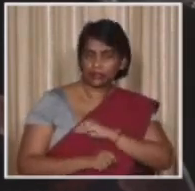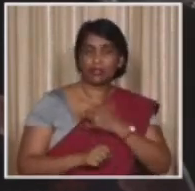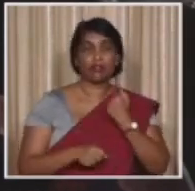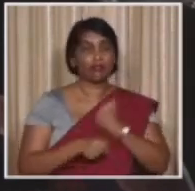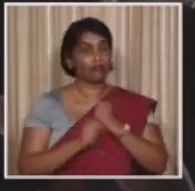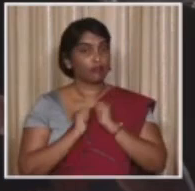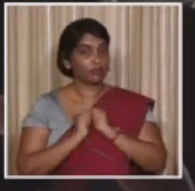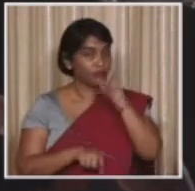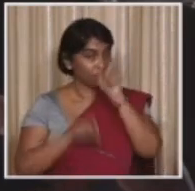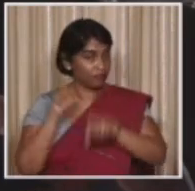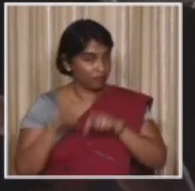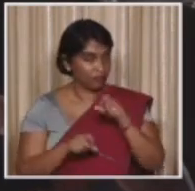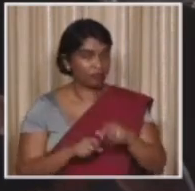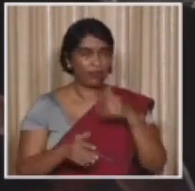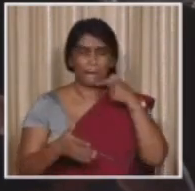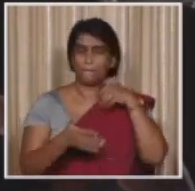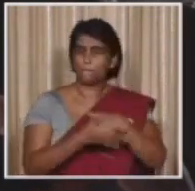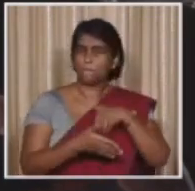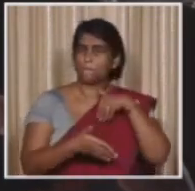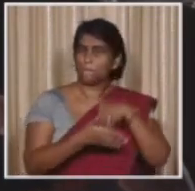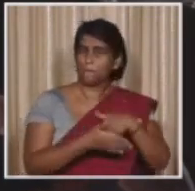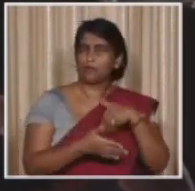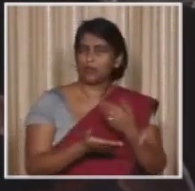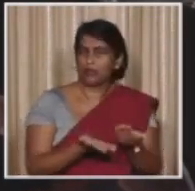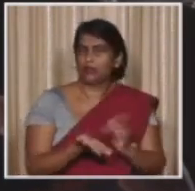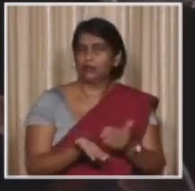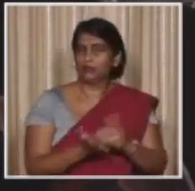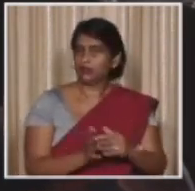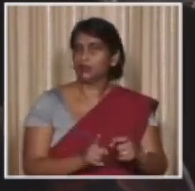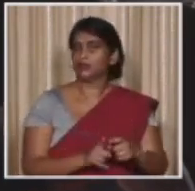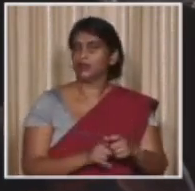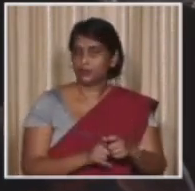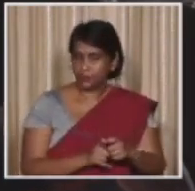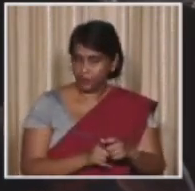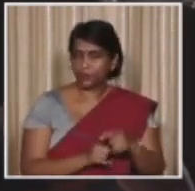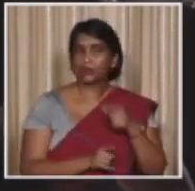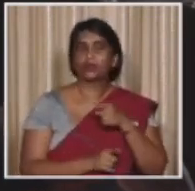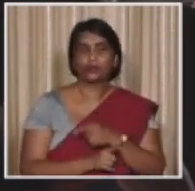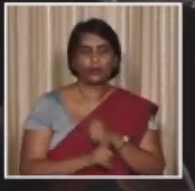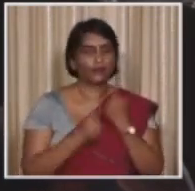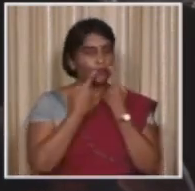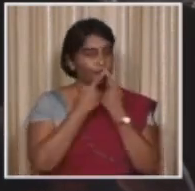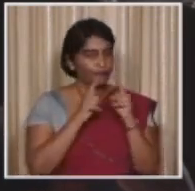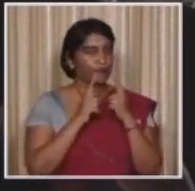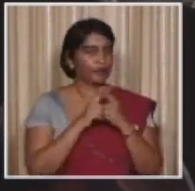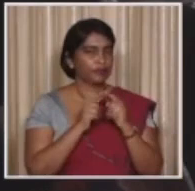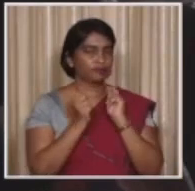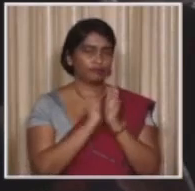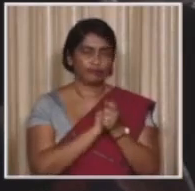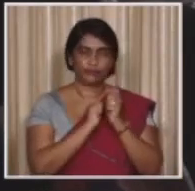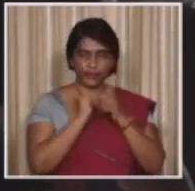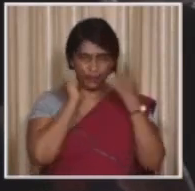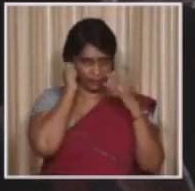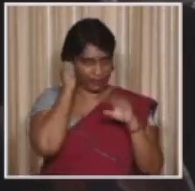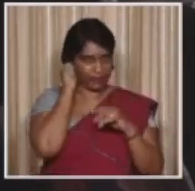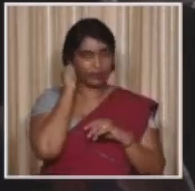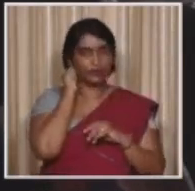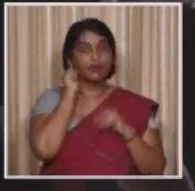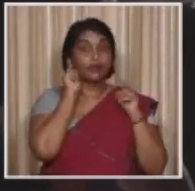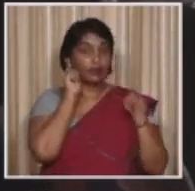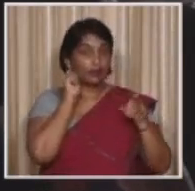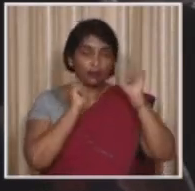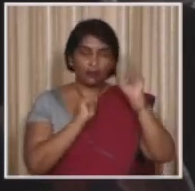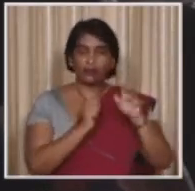සේවකයෝ පීඩාවෙන් පීඩාවට පත් වෙලා තියෙනවා මේ ගෙනාපු විවිධ වෙනස්කම් නිසා. එයා